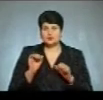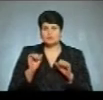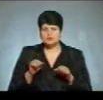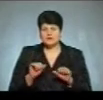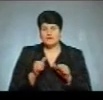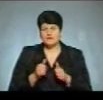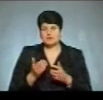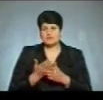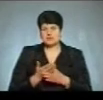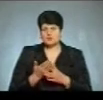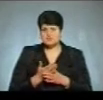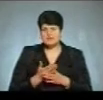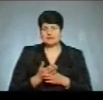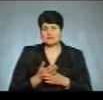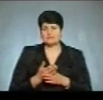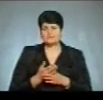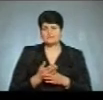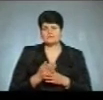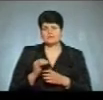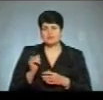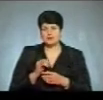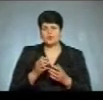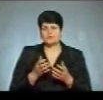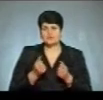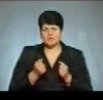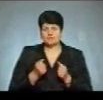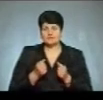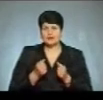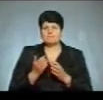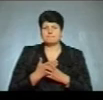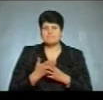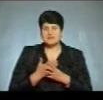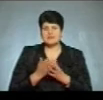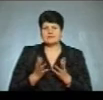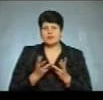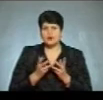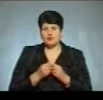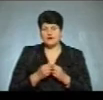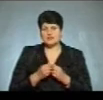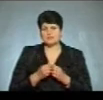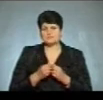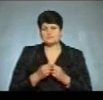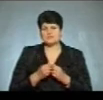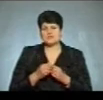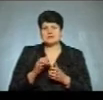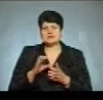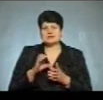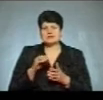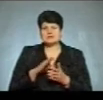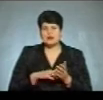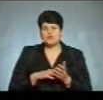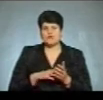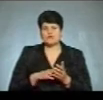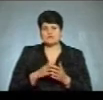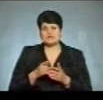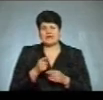оформити субсидію і разом з тим отримувати пільги, нарахування страхового стажу, інші